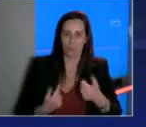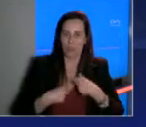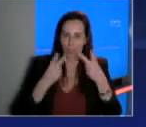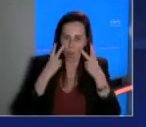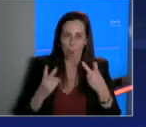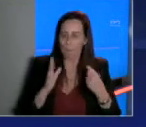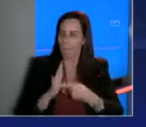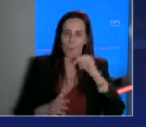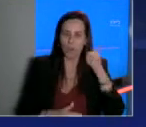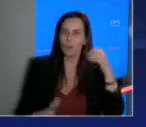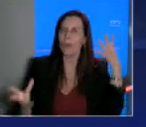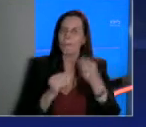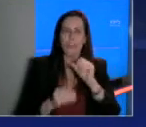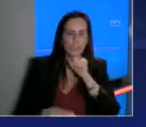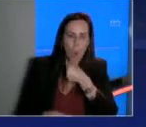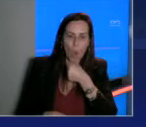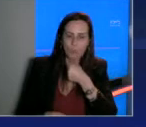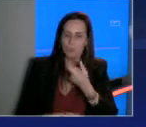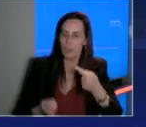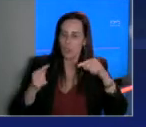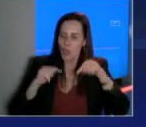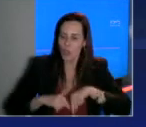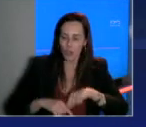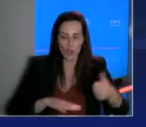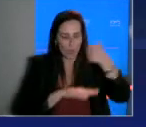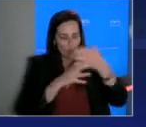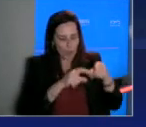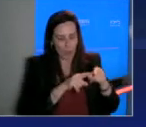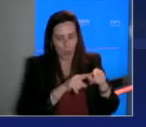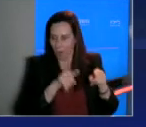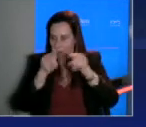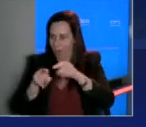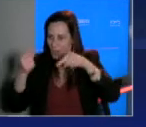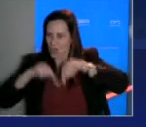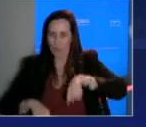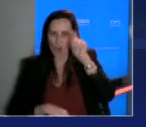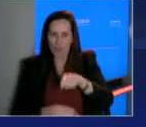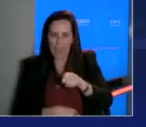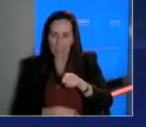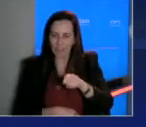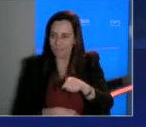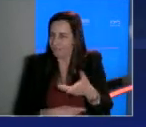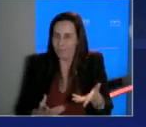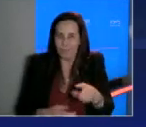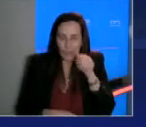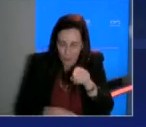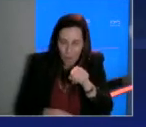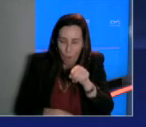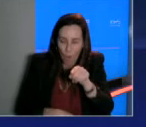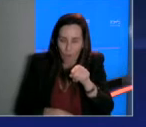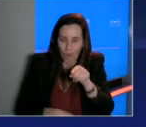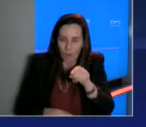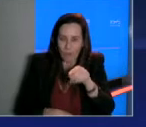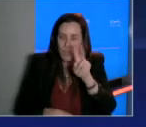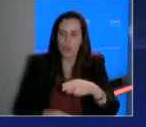רואה בפעם הראשונה בהיסטוריה יושב ראש מפלגה, יושב כיושב ראש כנסת, כאשר הוא